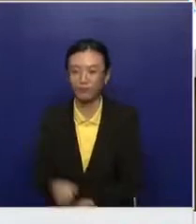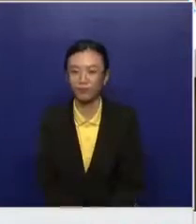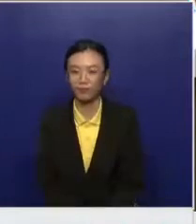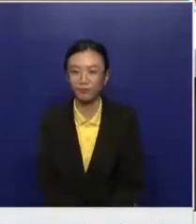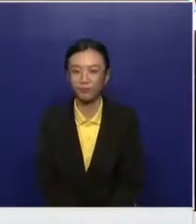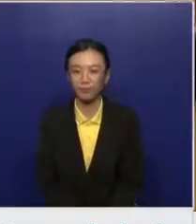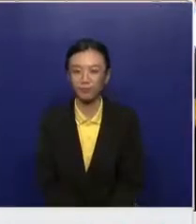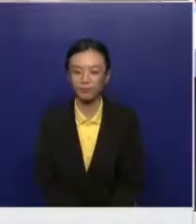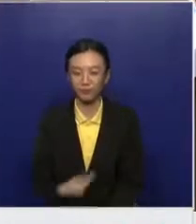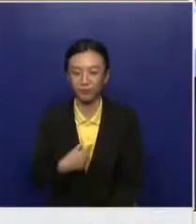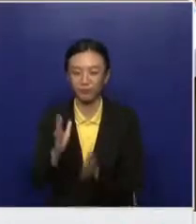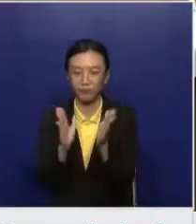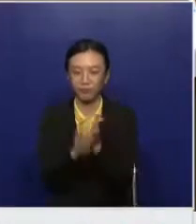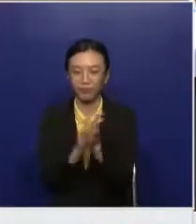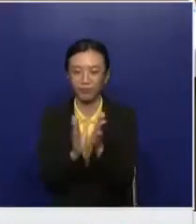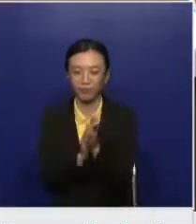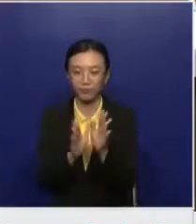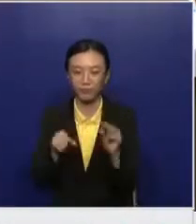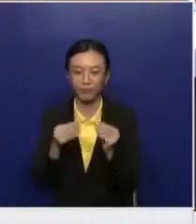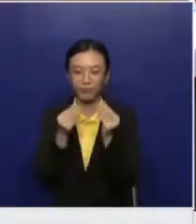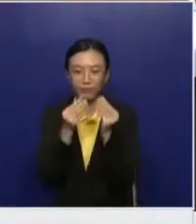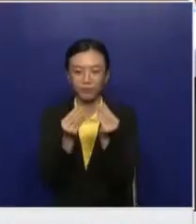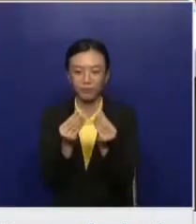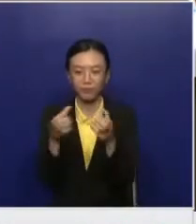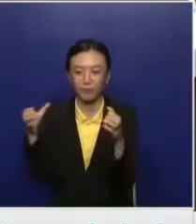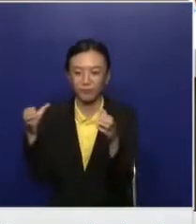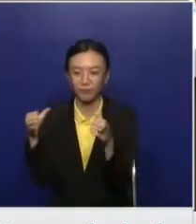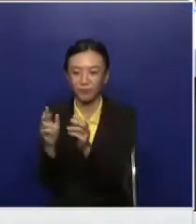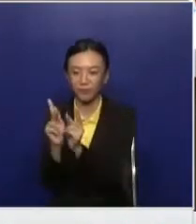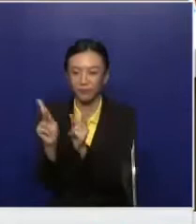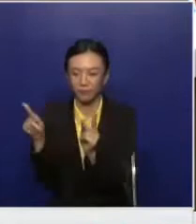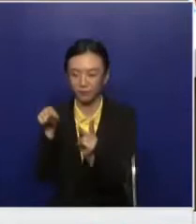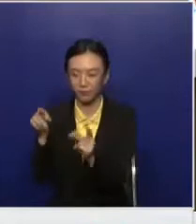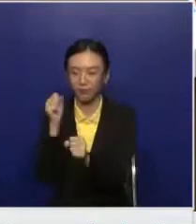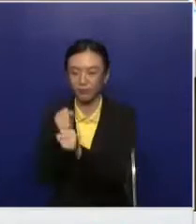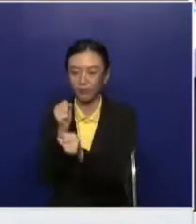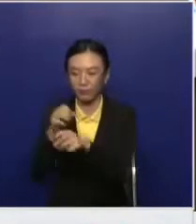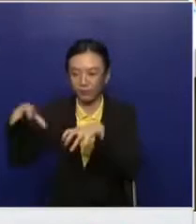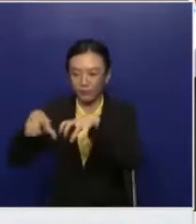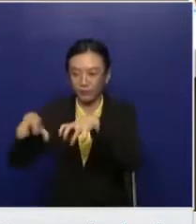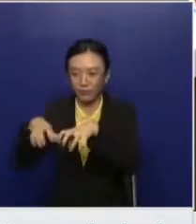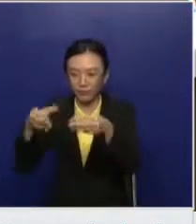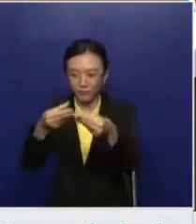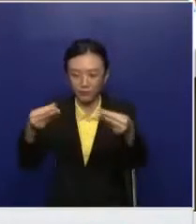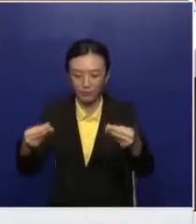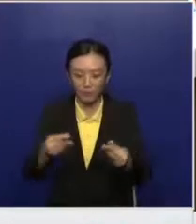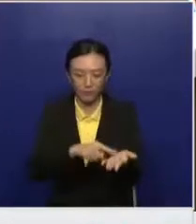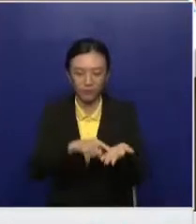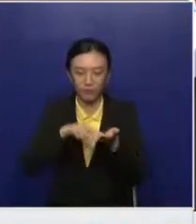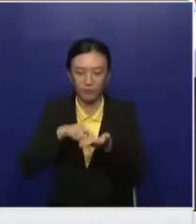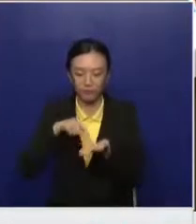ผมต้องขอชื่นชมคณะกรรมการที่ได้ทำรายงานเสนอสภาผู้แทนราษฎ